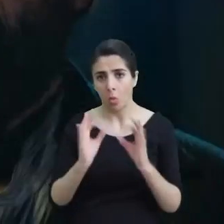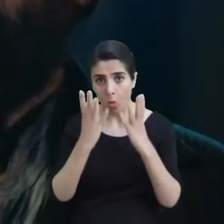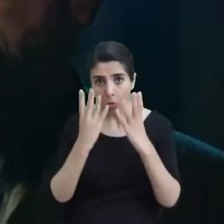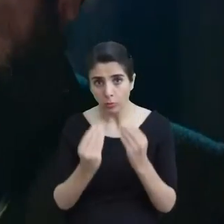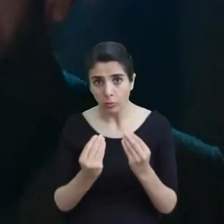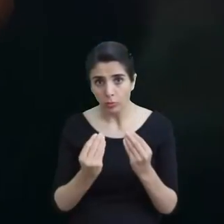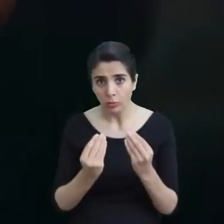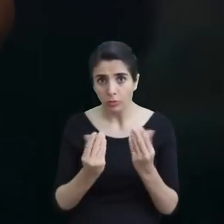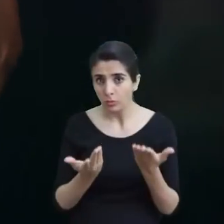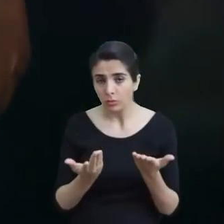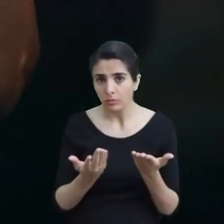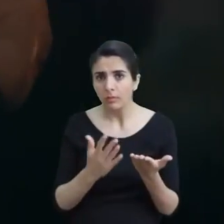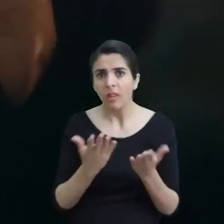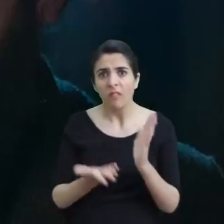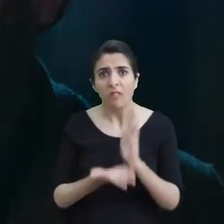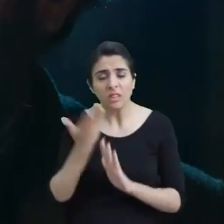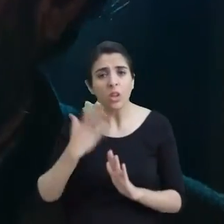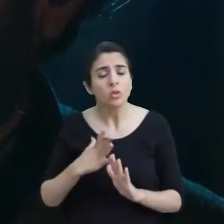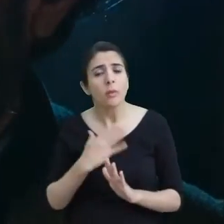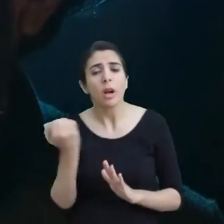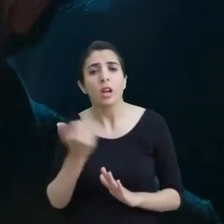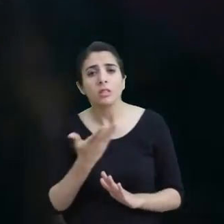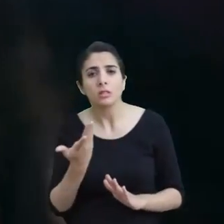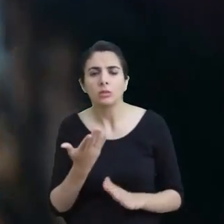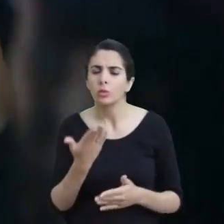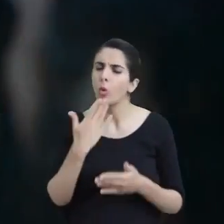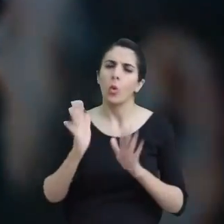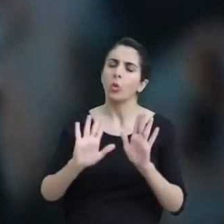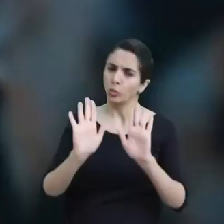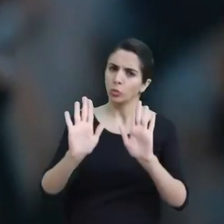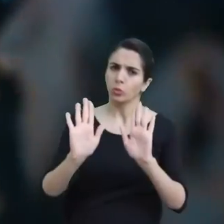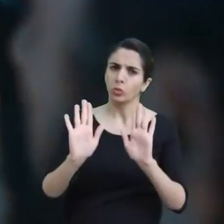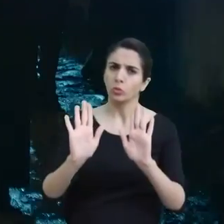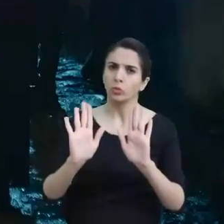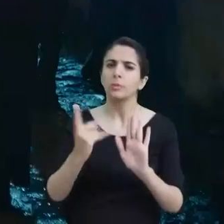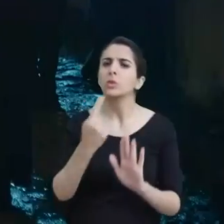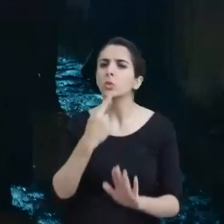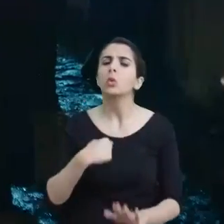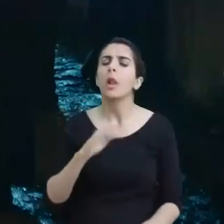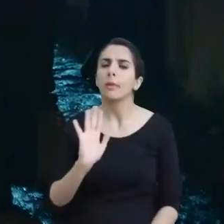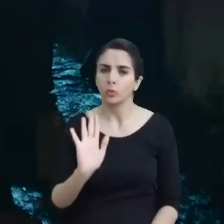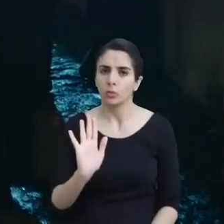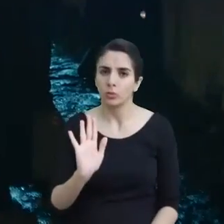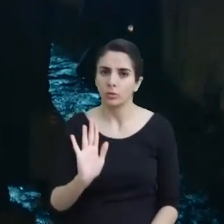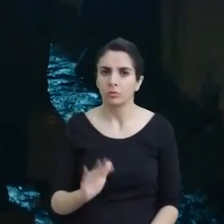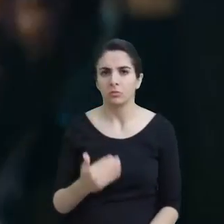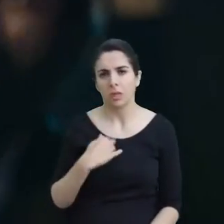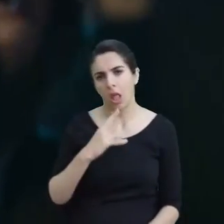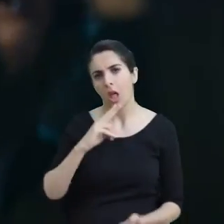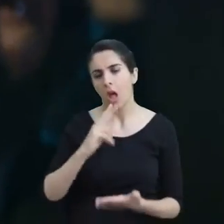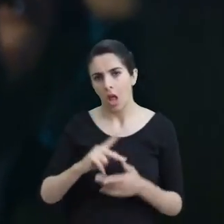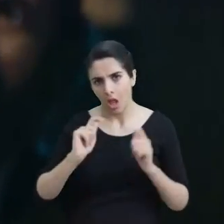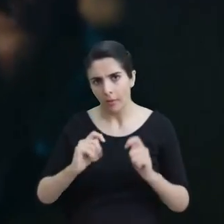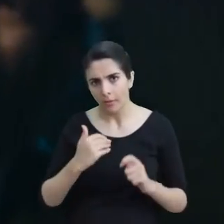Böyle madeni. Kurşun. Ne kadar istersin bundan? Sen dur. Bir şey söyleme.